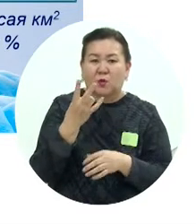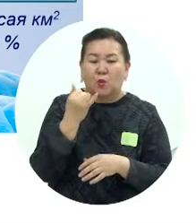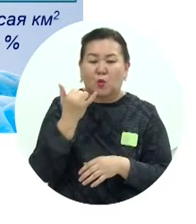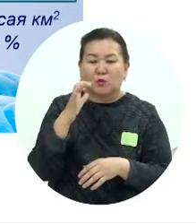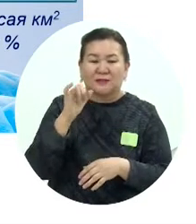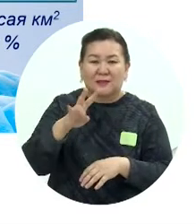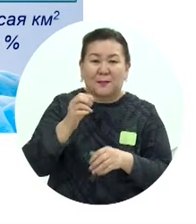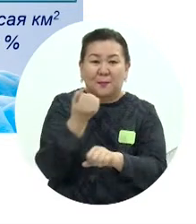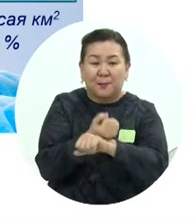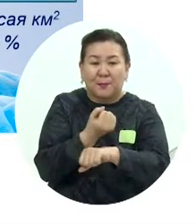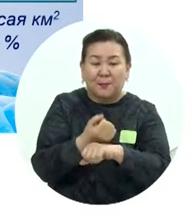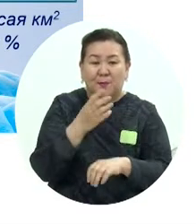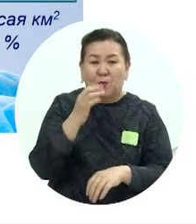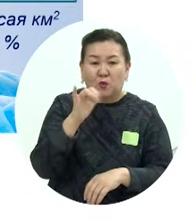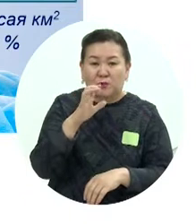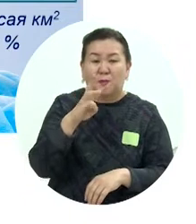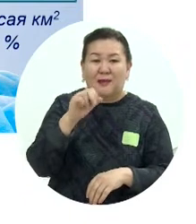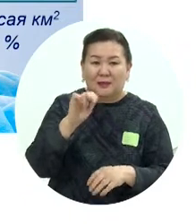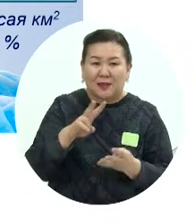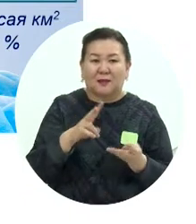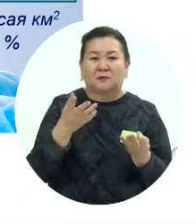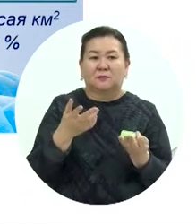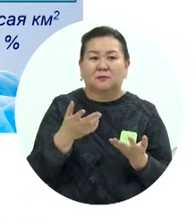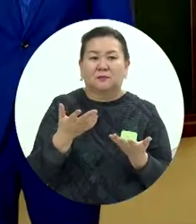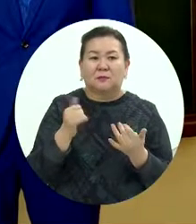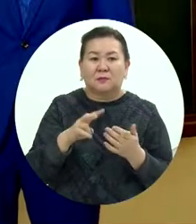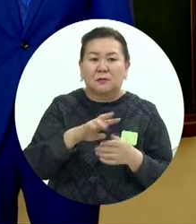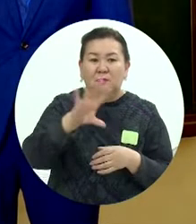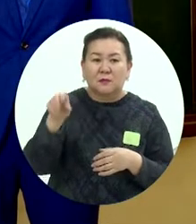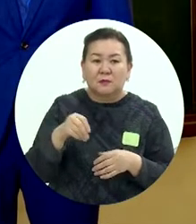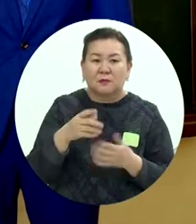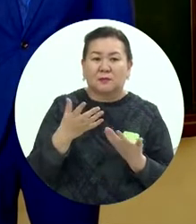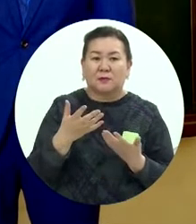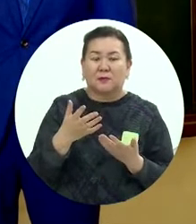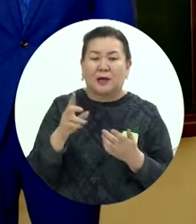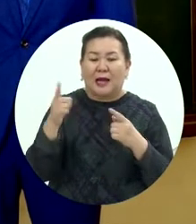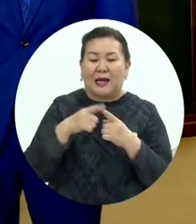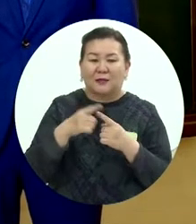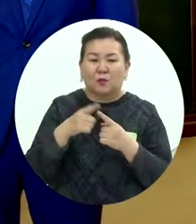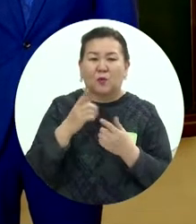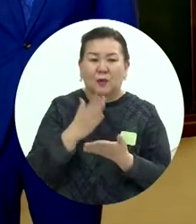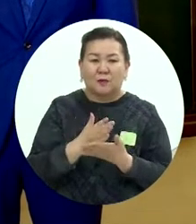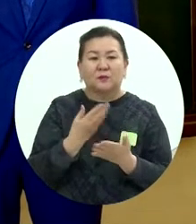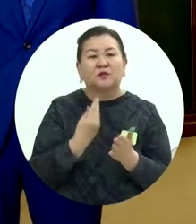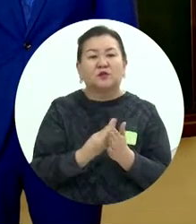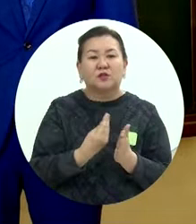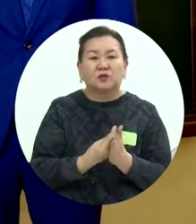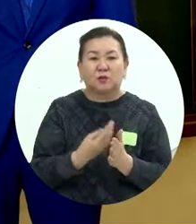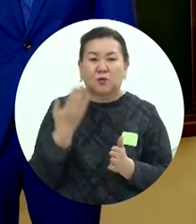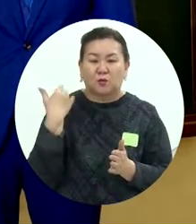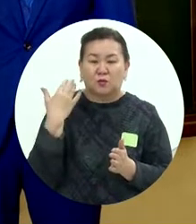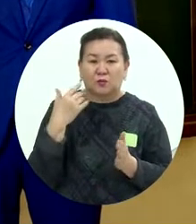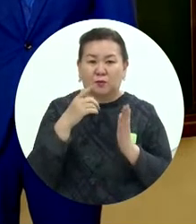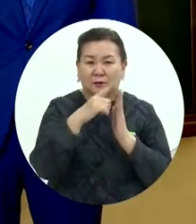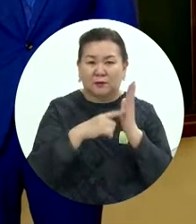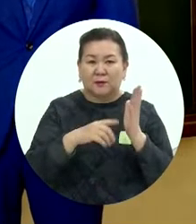гидросфер буюу усан мандал гэдэг хичээлийг үзэж эхэлж байгаа. За тийм учраас гидросфер буюу усан мандлын нэг хэсэг нь хатуу байдлаар, за өөрөөр хэлэх юм бол мөнх